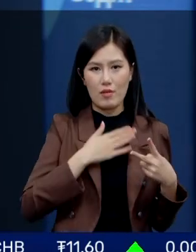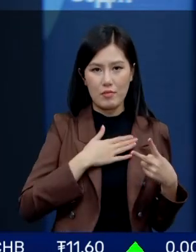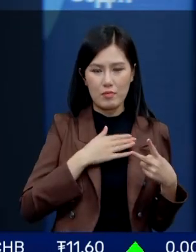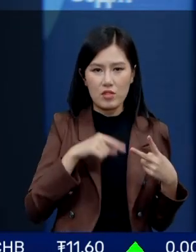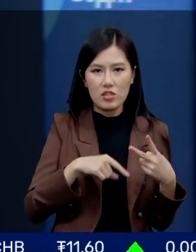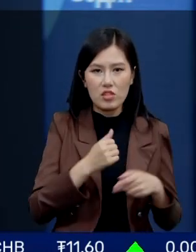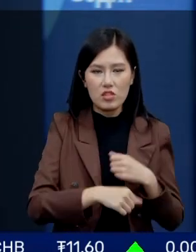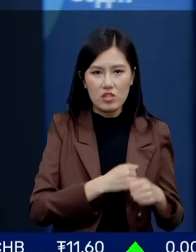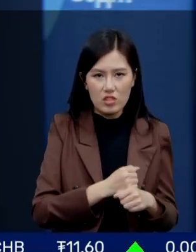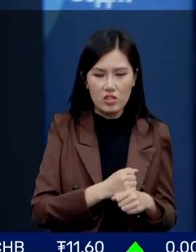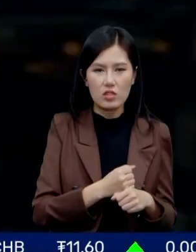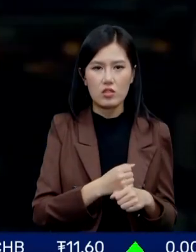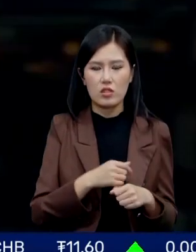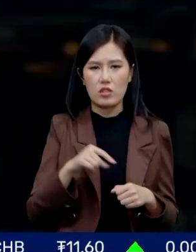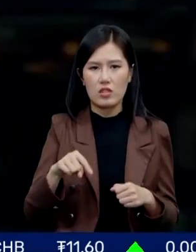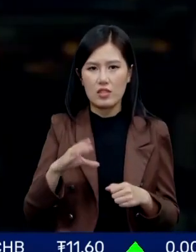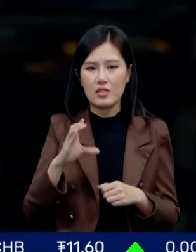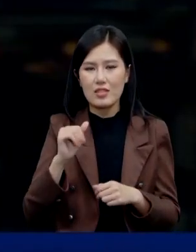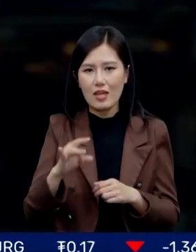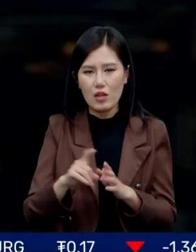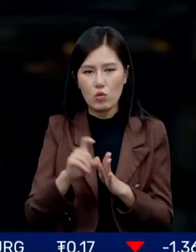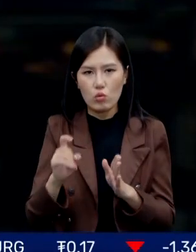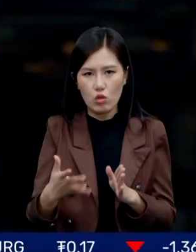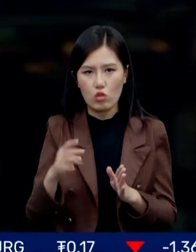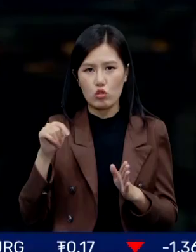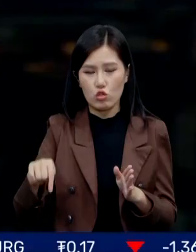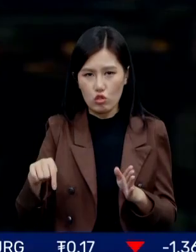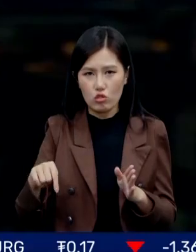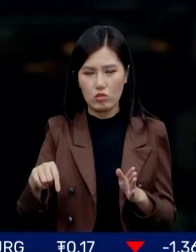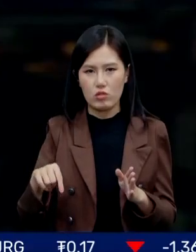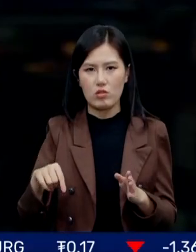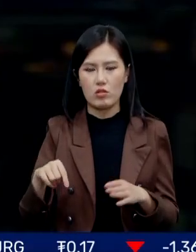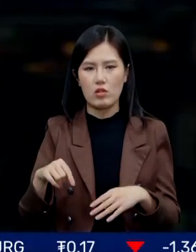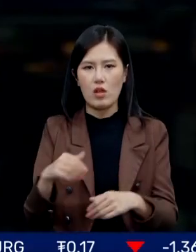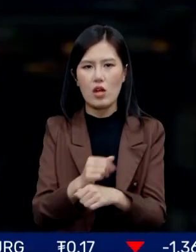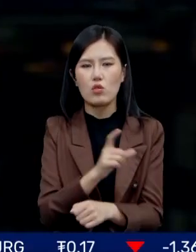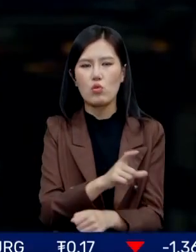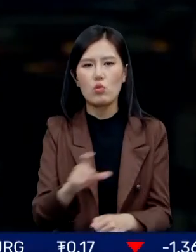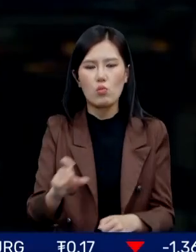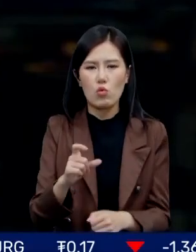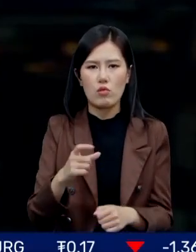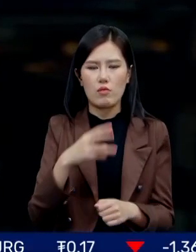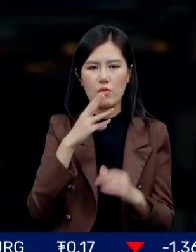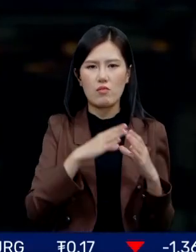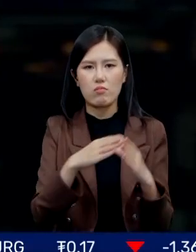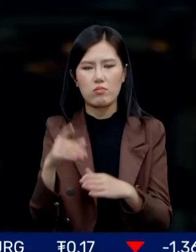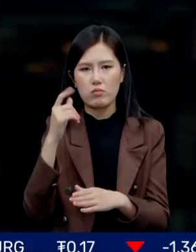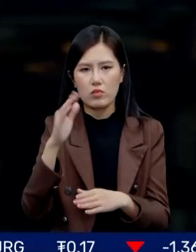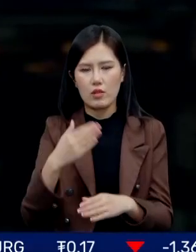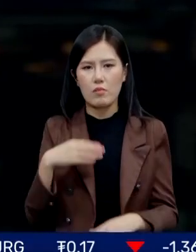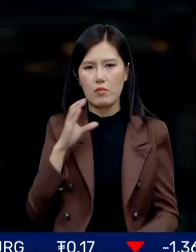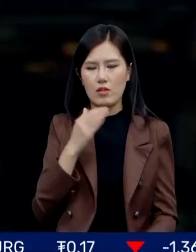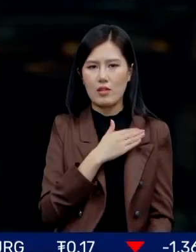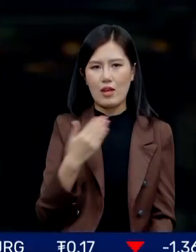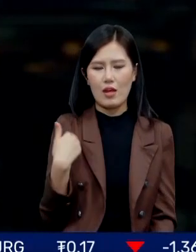зөвхөн өнөөдөр яг юу хүрэх гээд байгаа яг нэгж ажилтнаас юу хүсэж байгаа анхны удирдлагуудаас юу хүсэж байгаа албаны удирдлагуудаас юу хүсэж байгаа